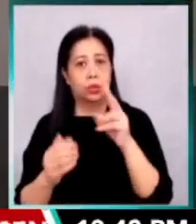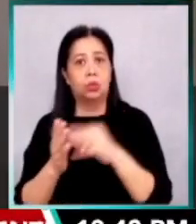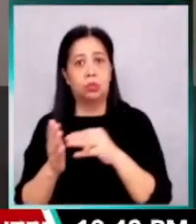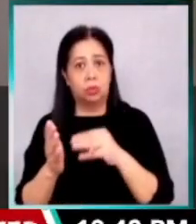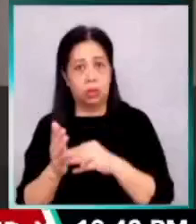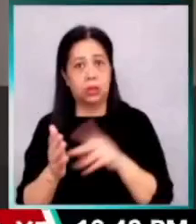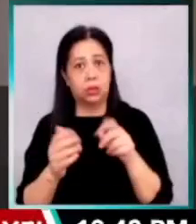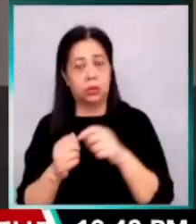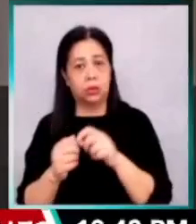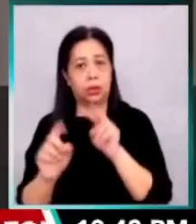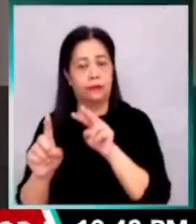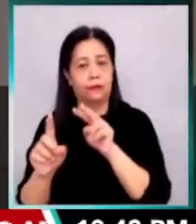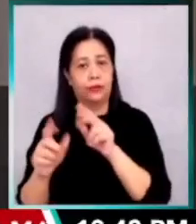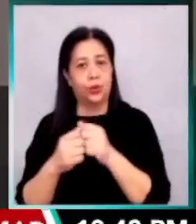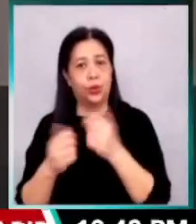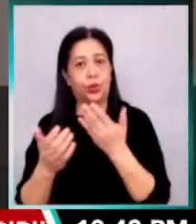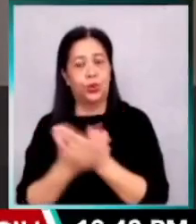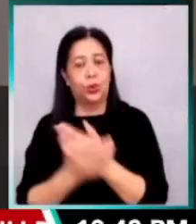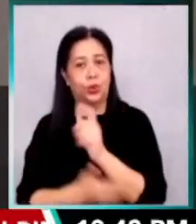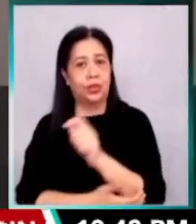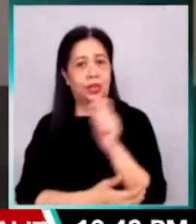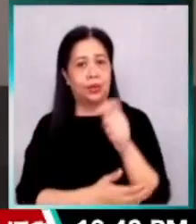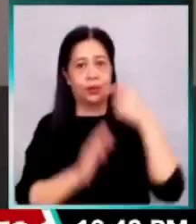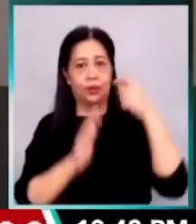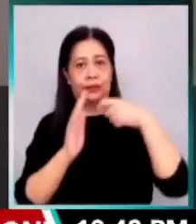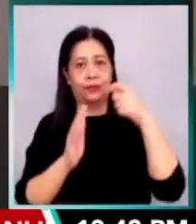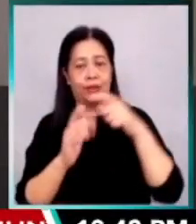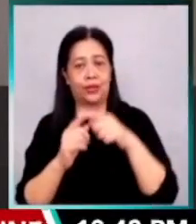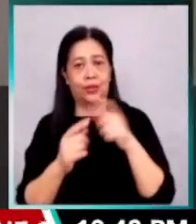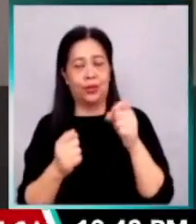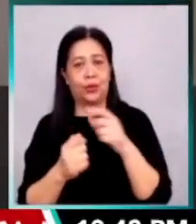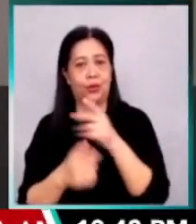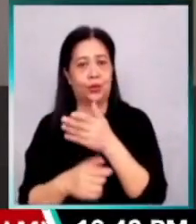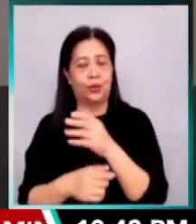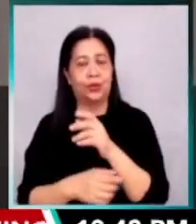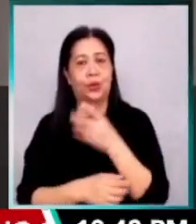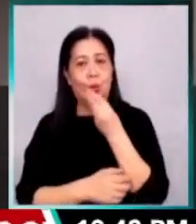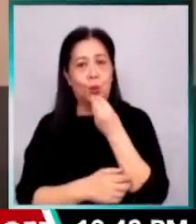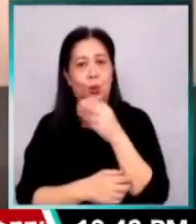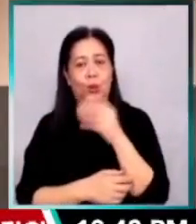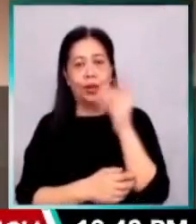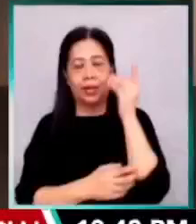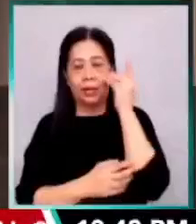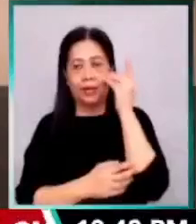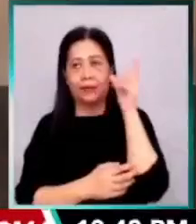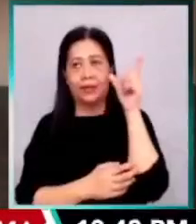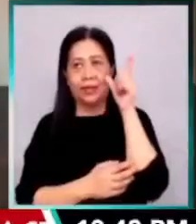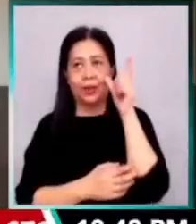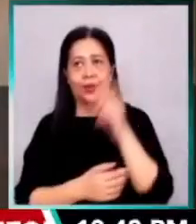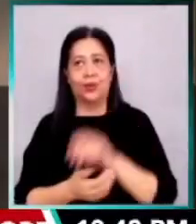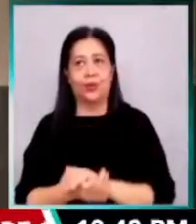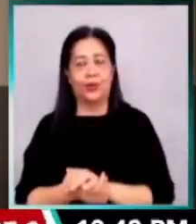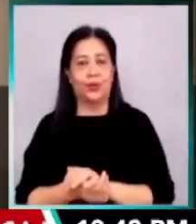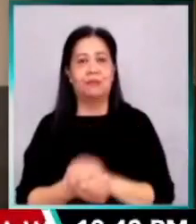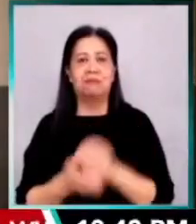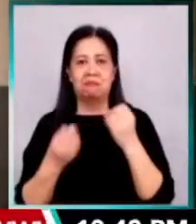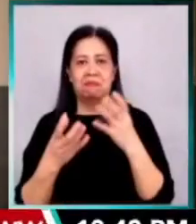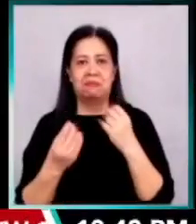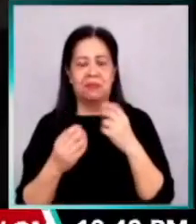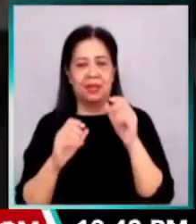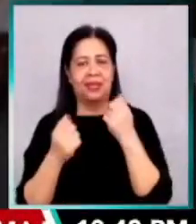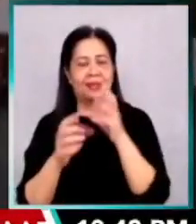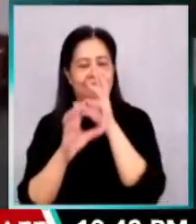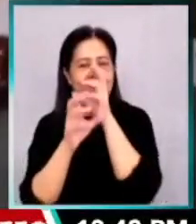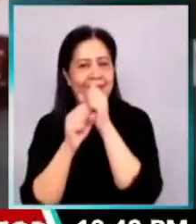ng bagong TikTok video ng sparkle artist na si David Licauco. Marami ang nabighani kay